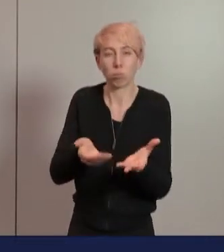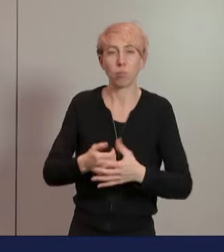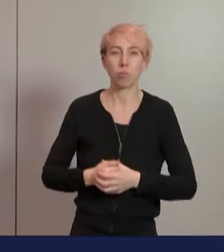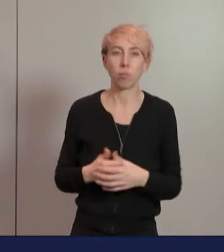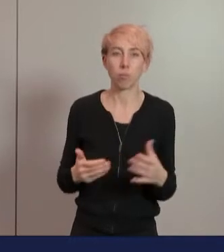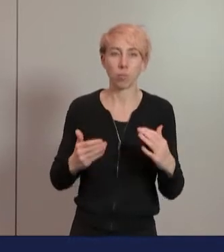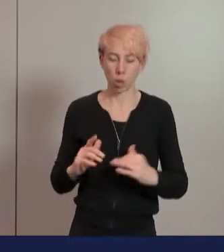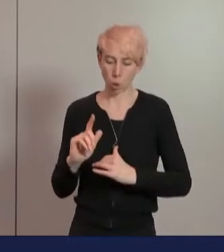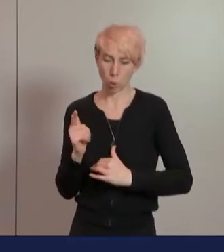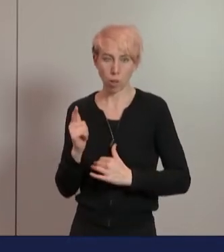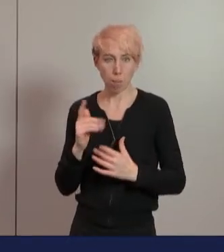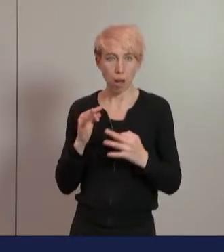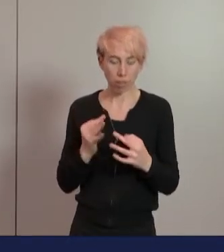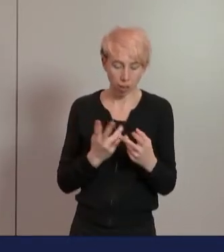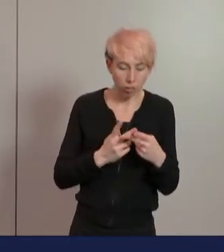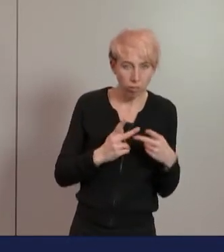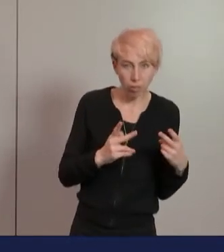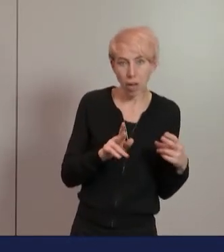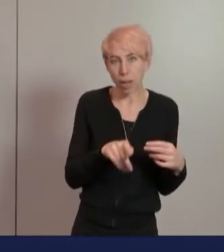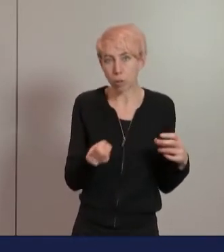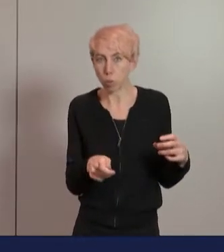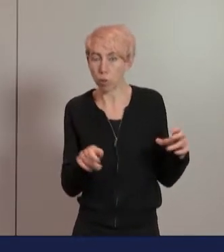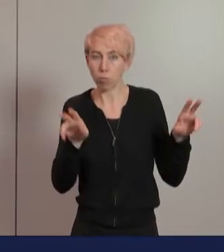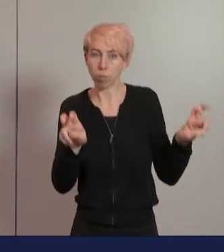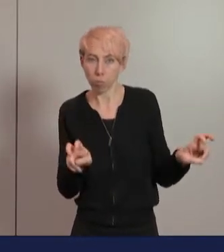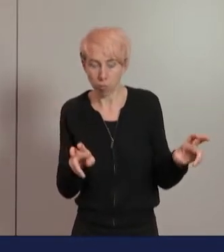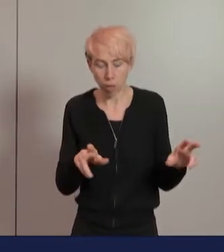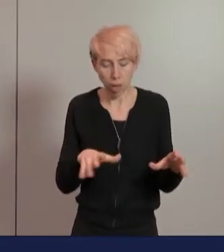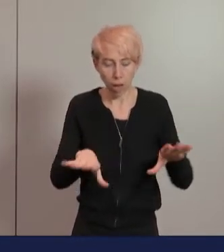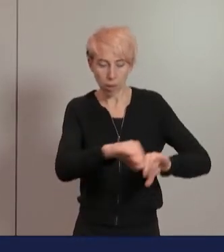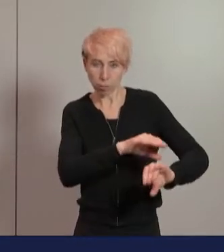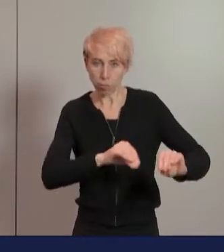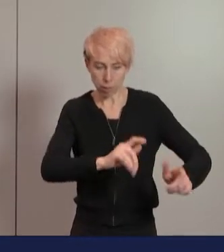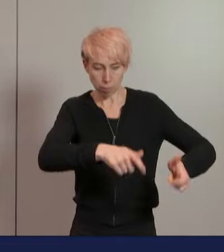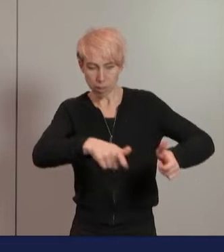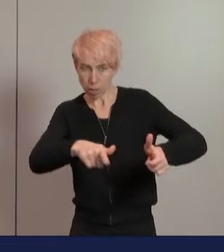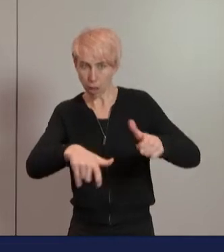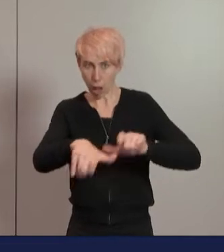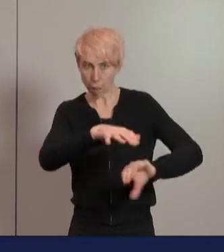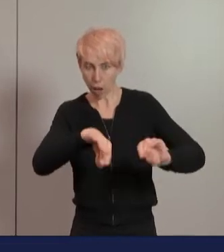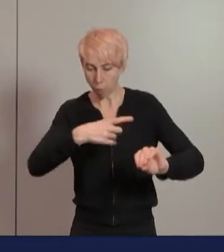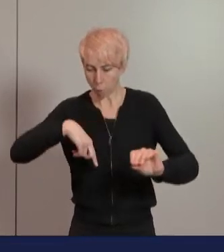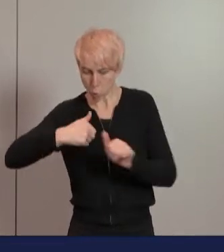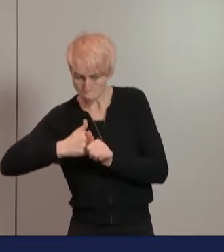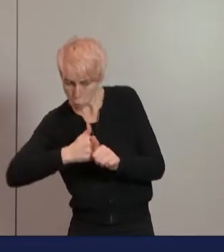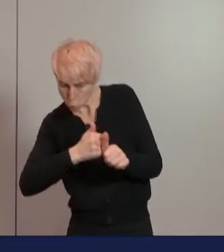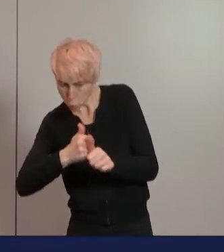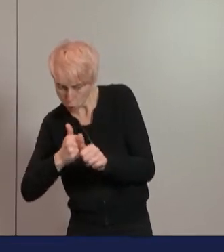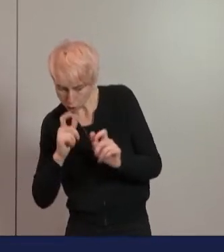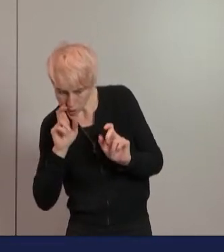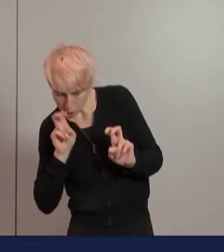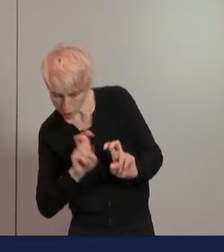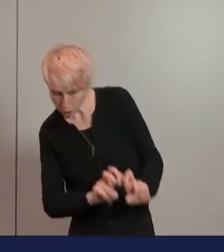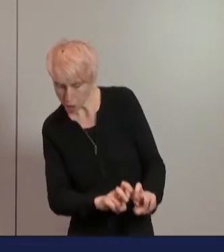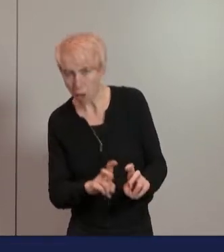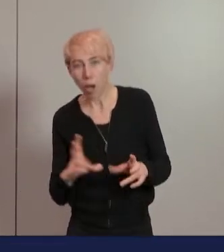Deuxième composante de la ville-nature, les espaces bâtis et l'aménagement, que nous suivons de près avec le protocole urbain,